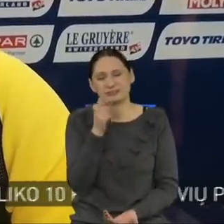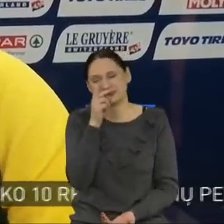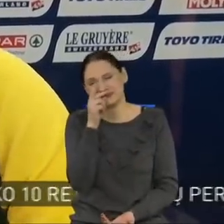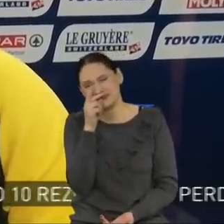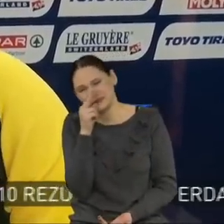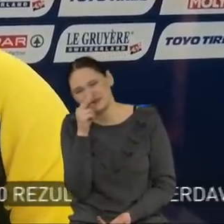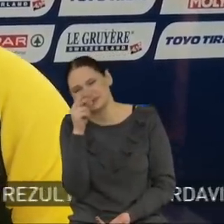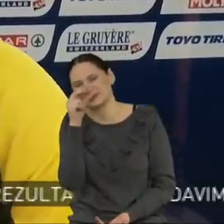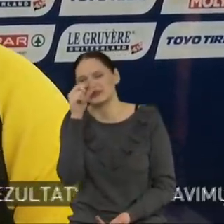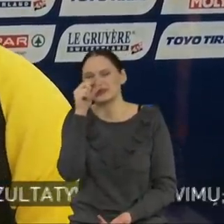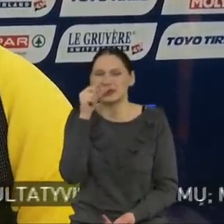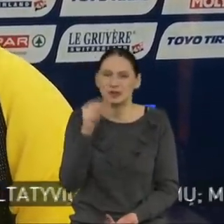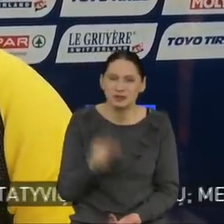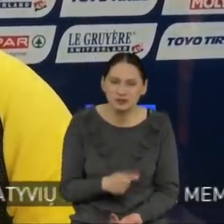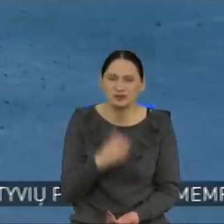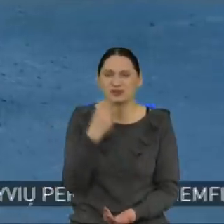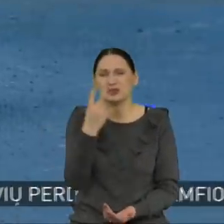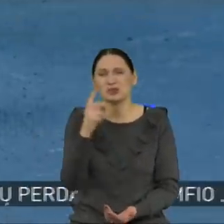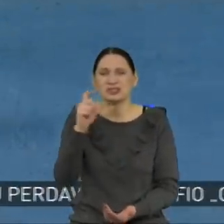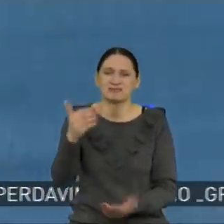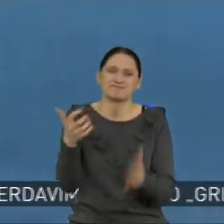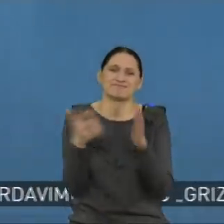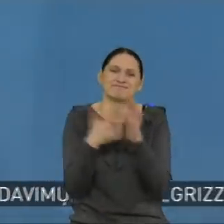liūdėsio lengvo yra, bet šiaip labiau džiaugiuos.